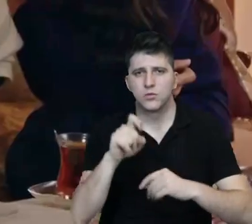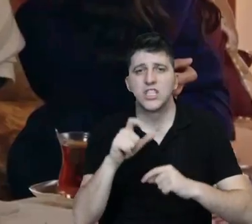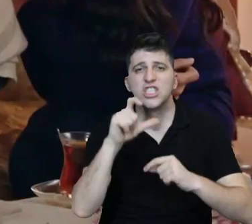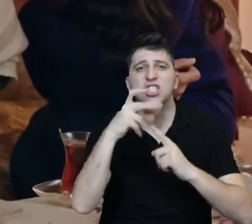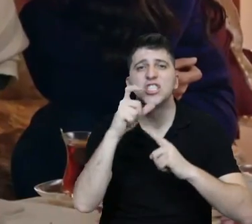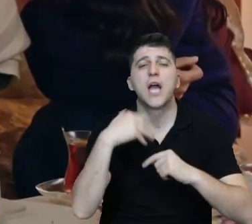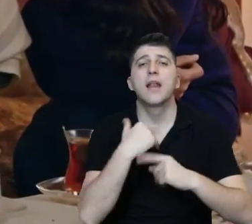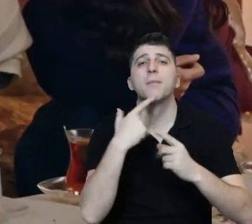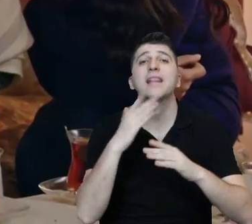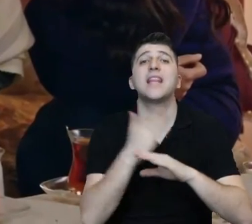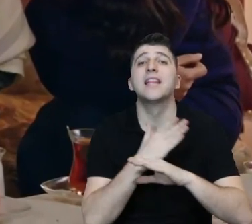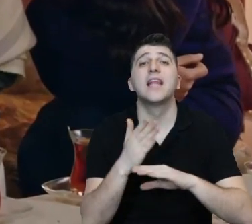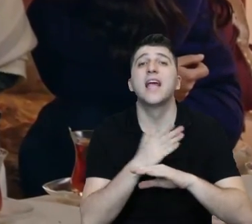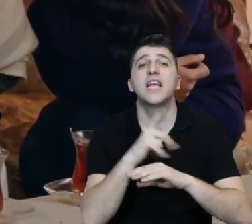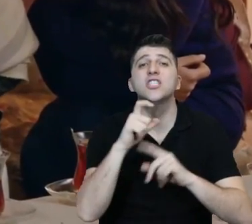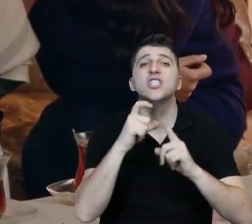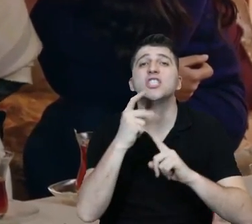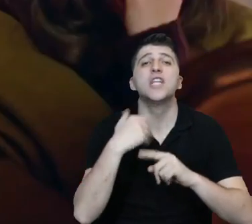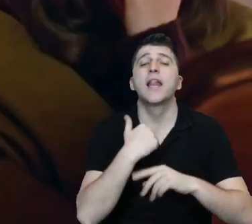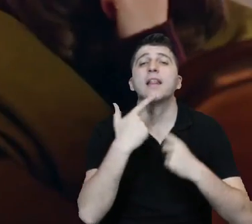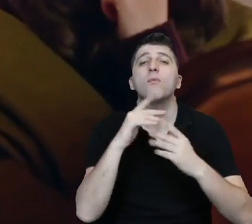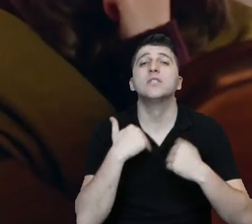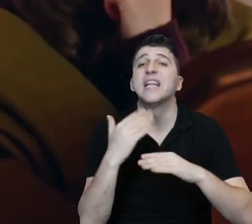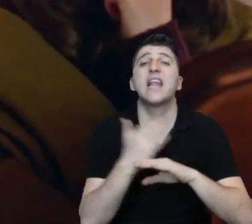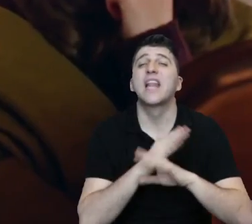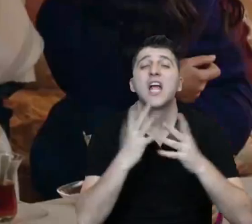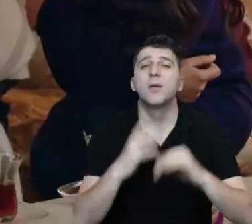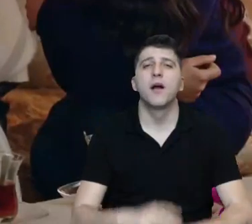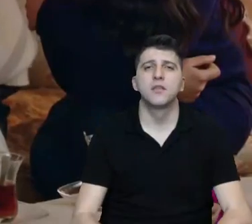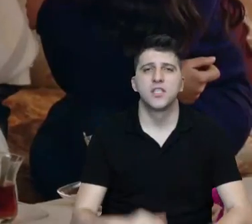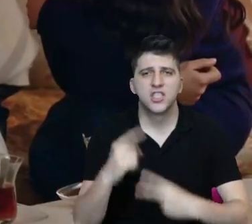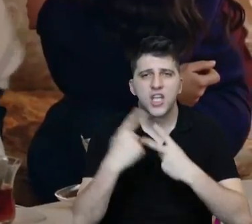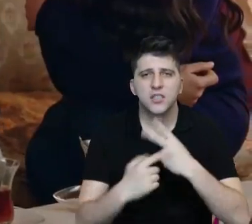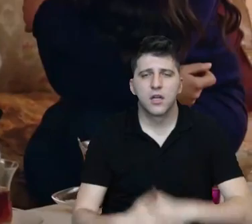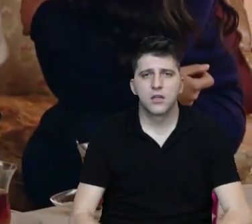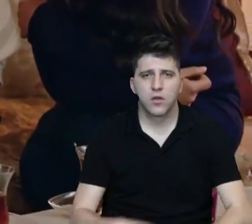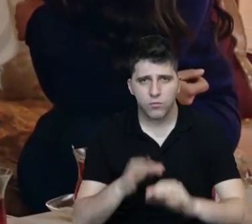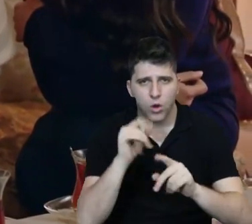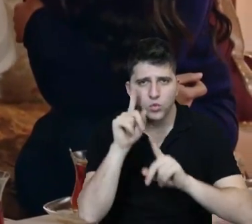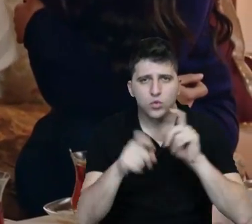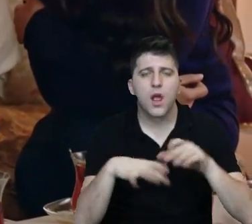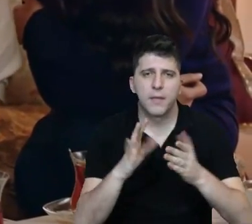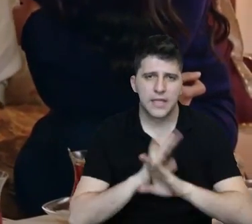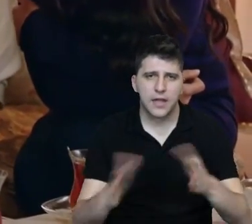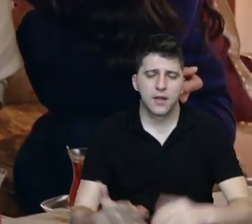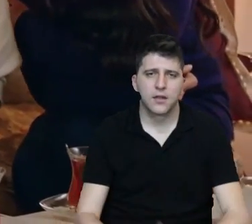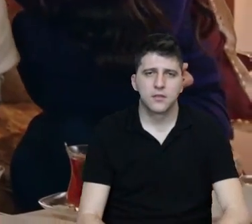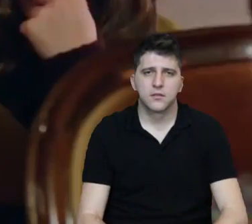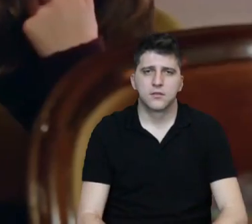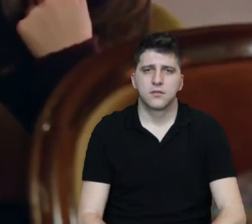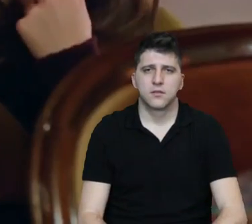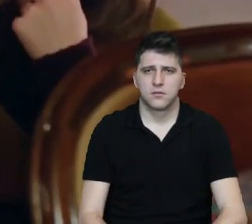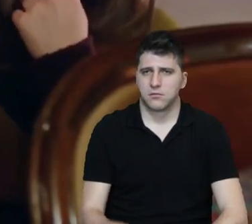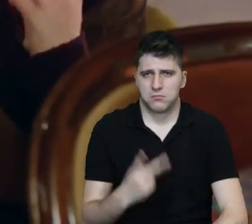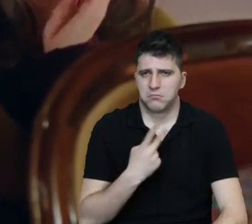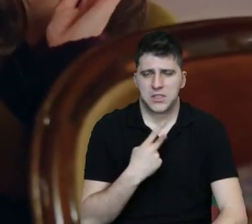yani. Niye? Niye cici anne demiyor? He? Neden acaba? Yaşar, ya böyle sorular sormasın artık yeter.